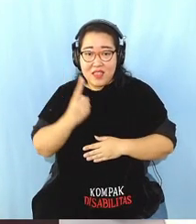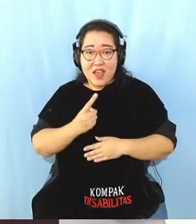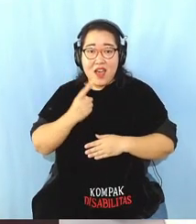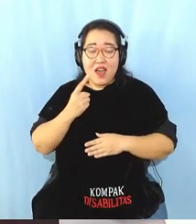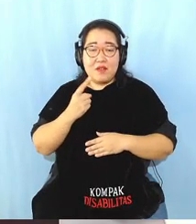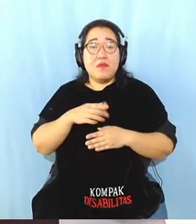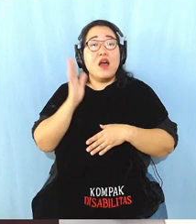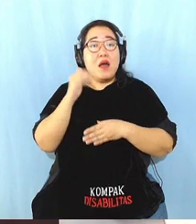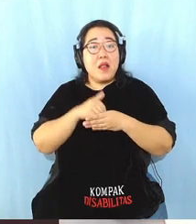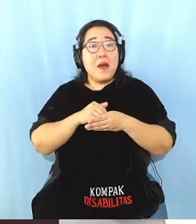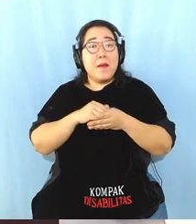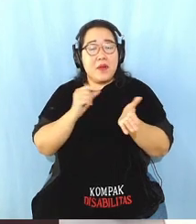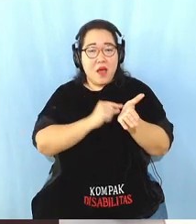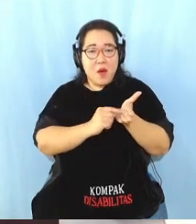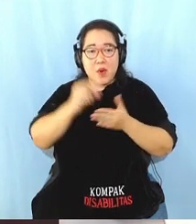Teriakan yang